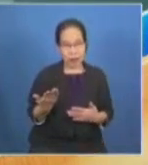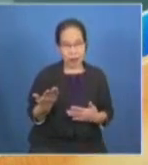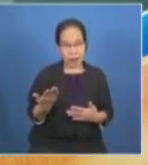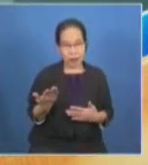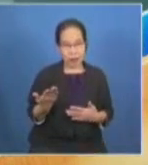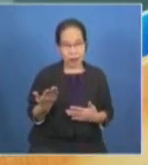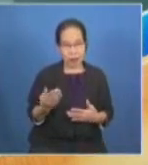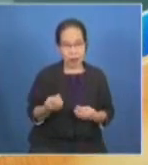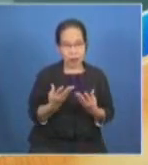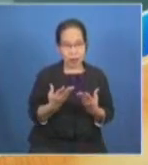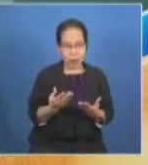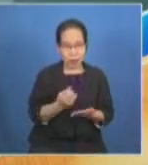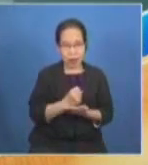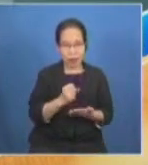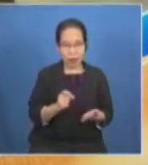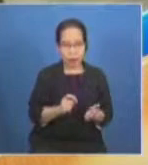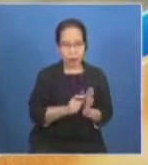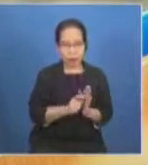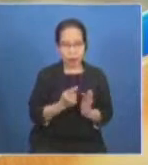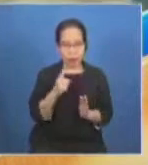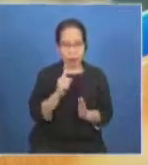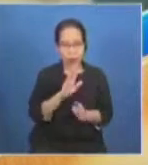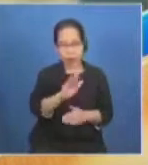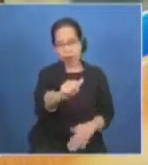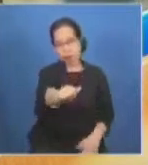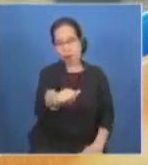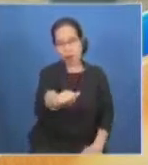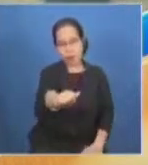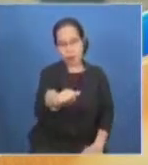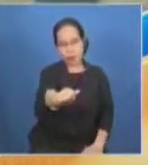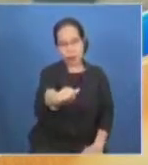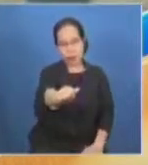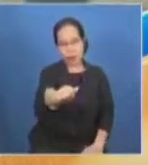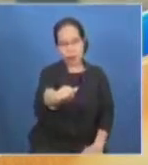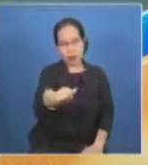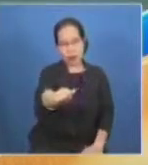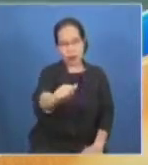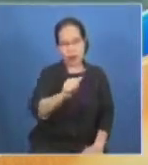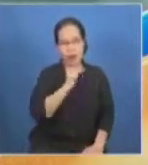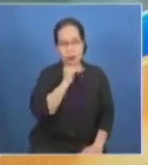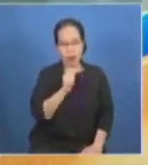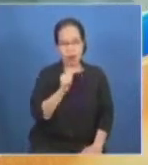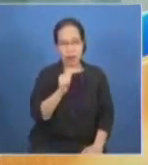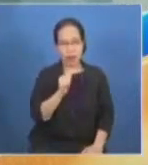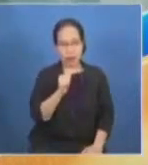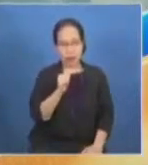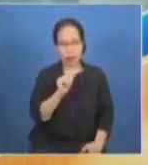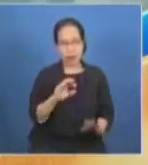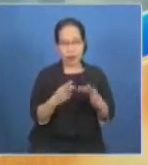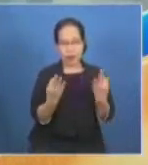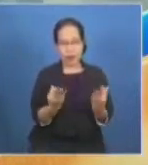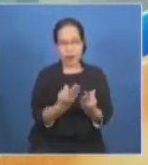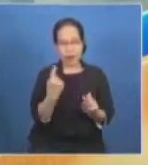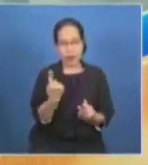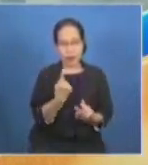Maglaan ka naman ng panahon para sa sarili mo. Huwag yung puro pamilya. Alam mo,